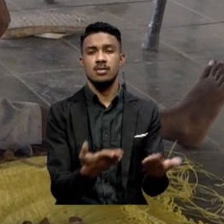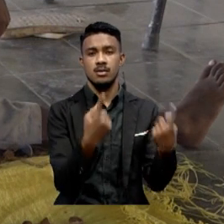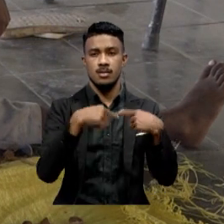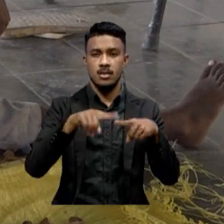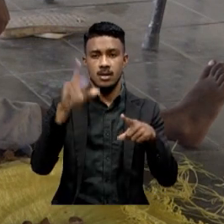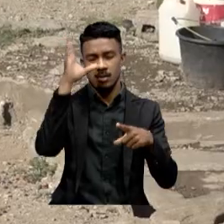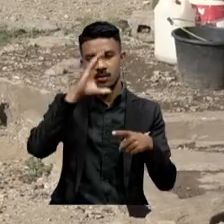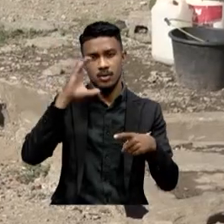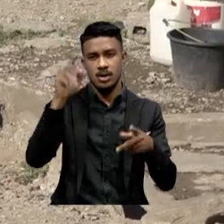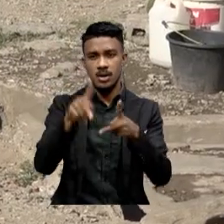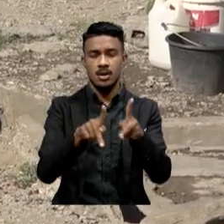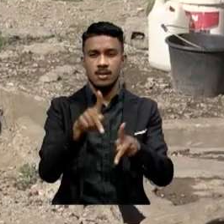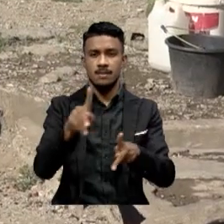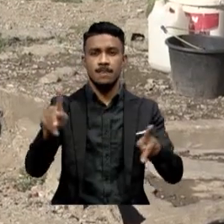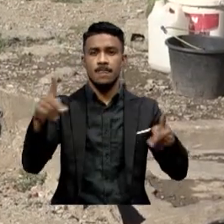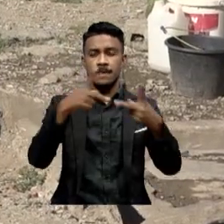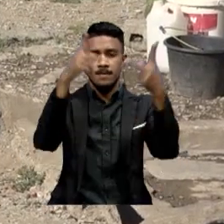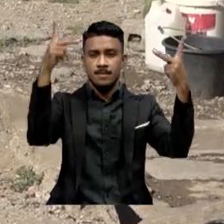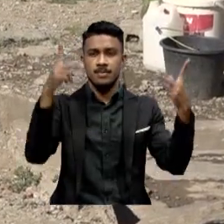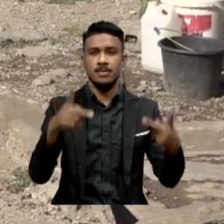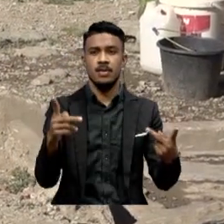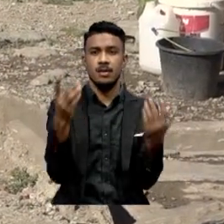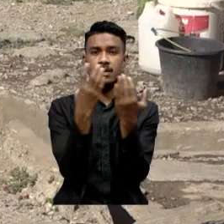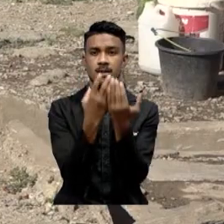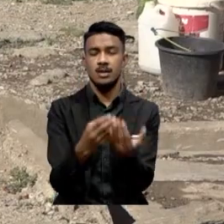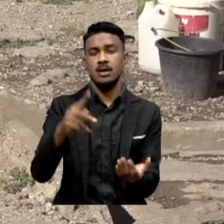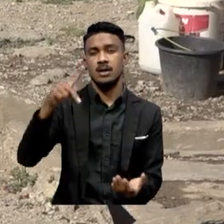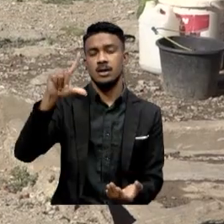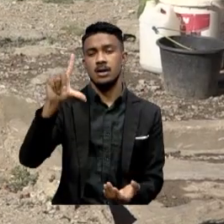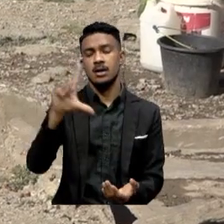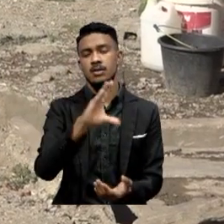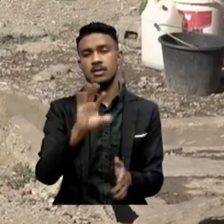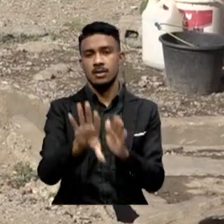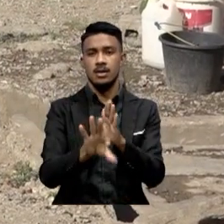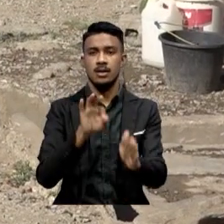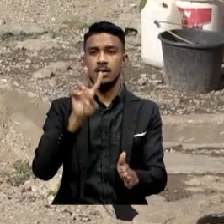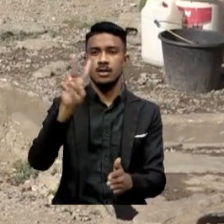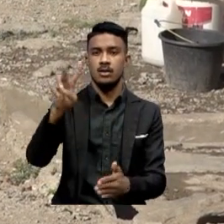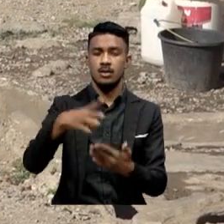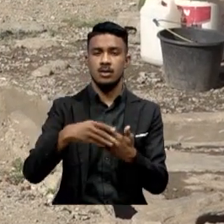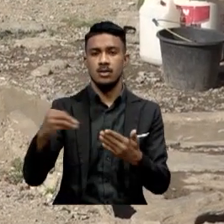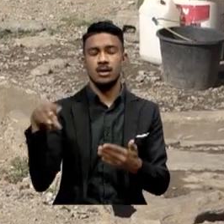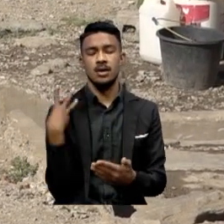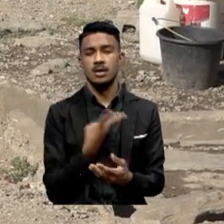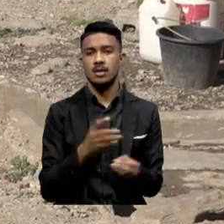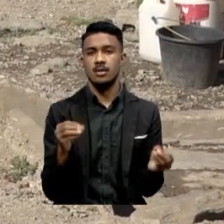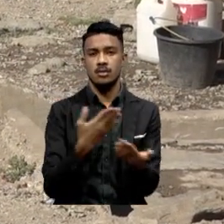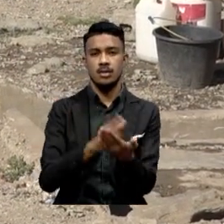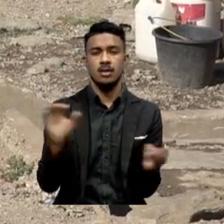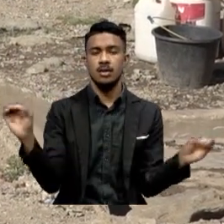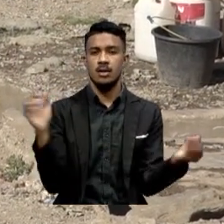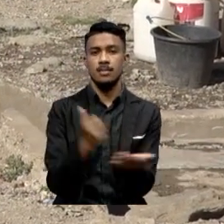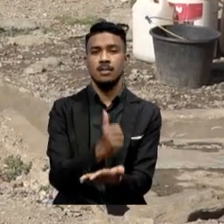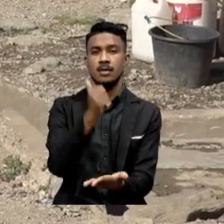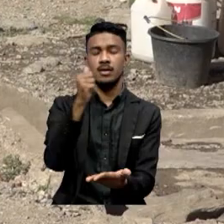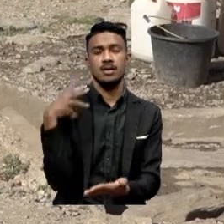ema losa serne te tu fal kilui da ne hetan dua dolar re ne han sei ta hola ne la mana ni da han sei